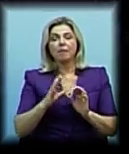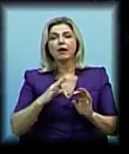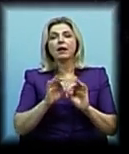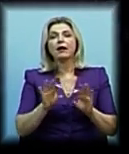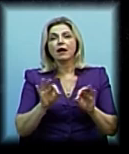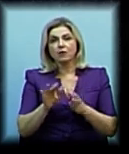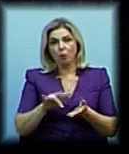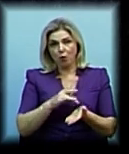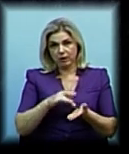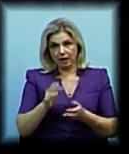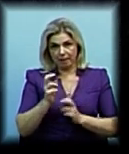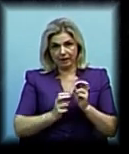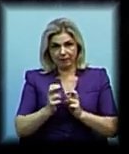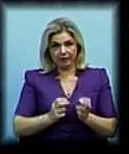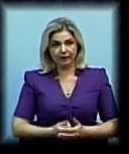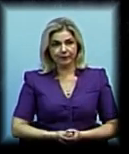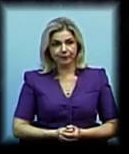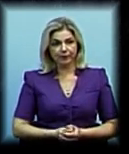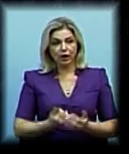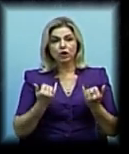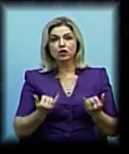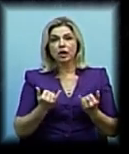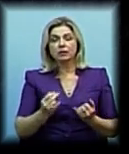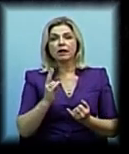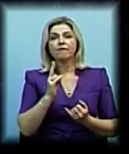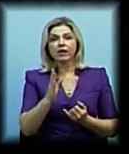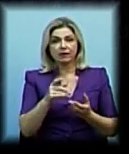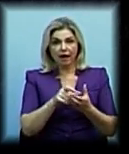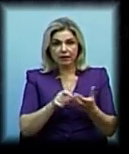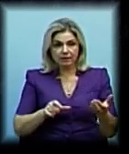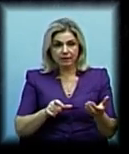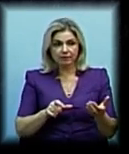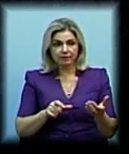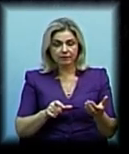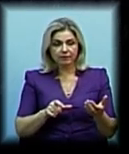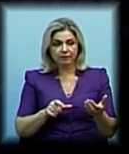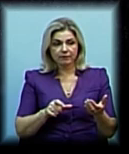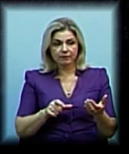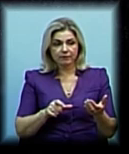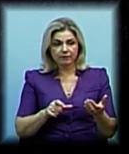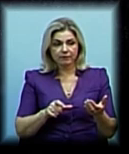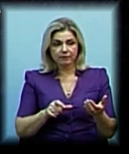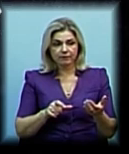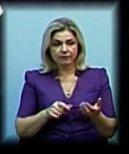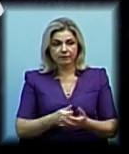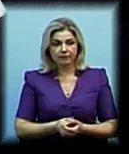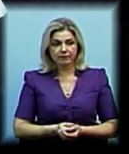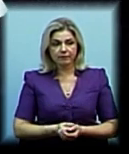бухгалтерії підприємства. А настоящая квитанция, вот когда в липні було, там було написано, що з липня вас послуговує